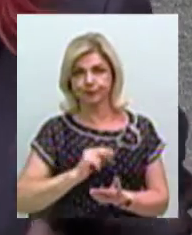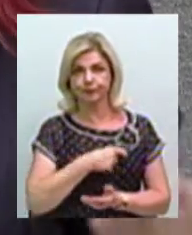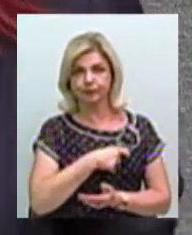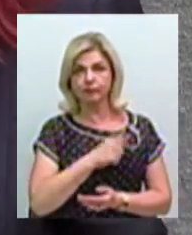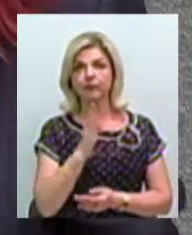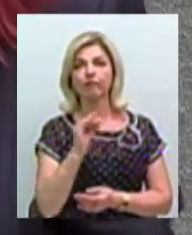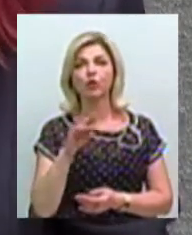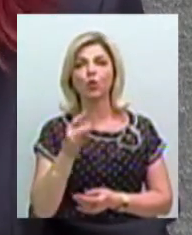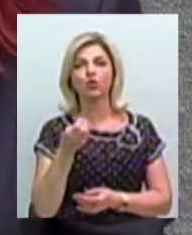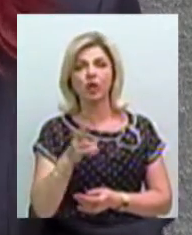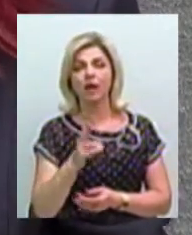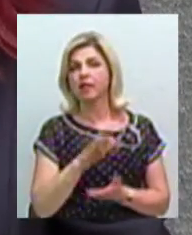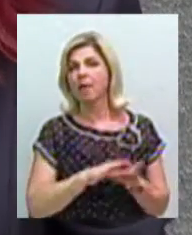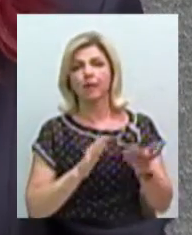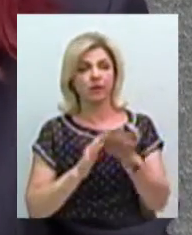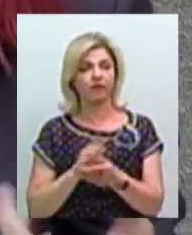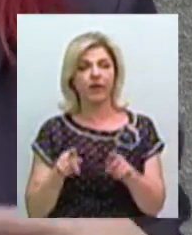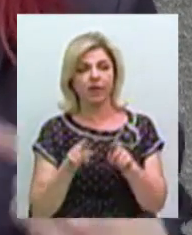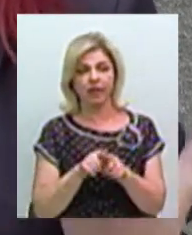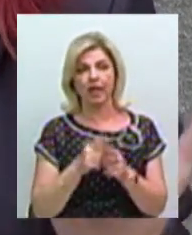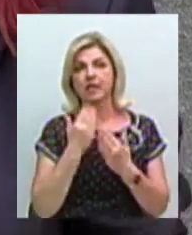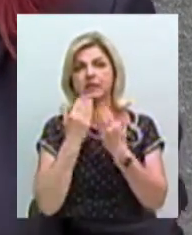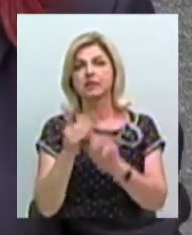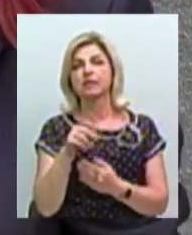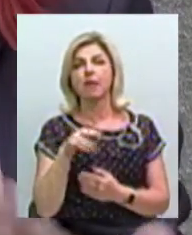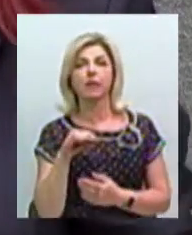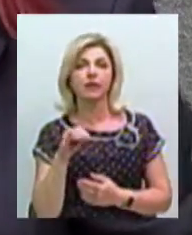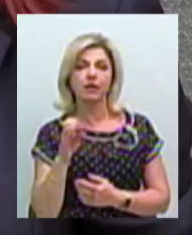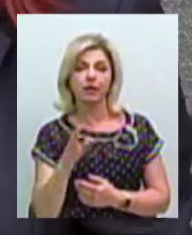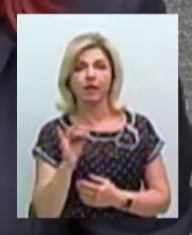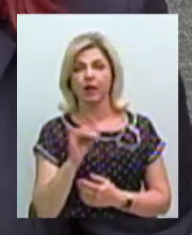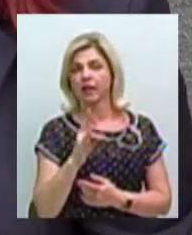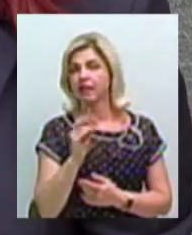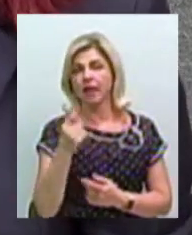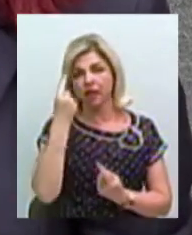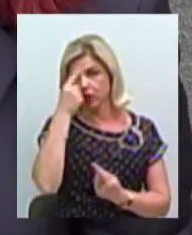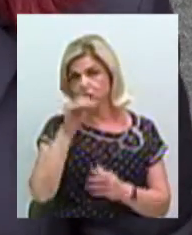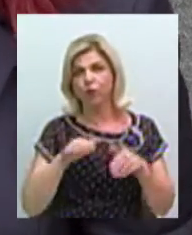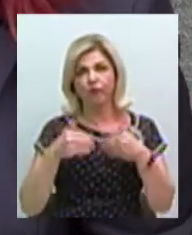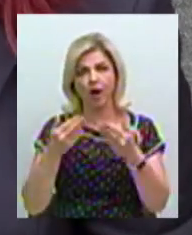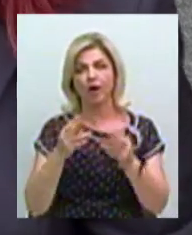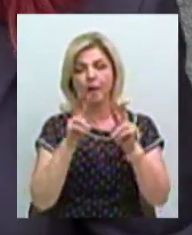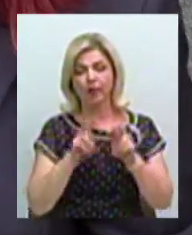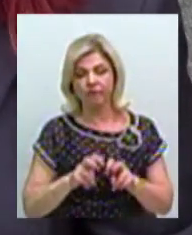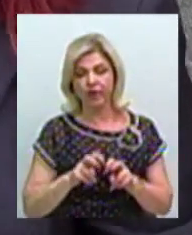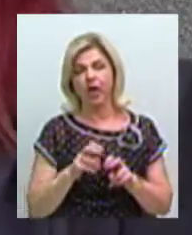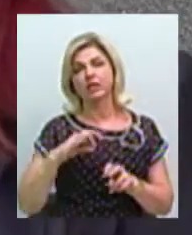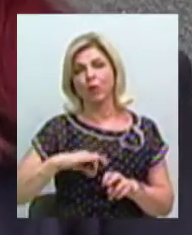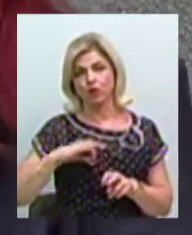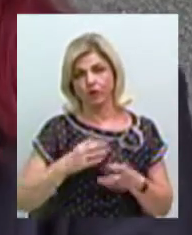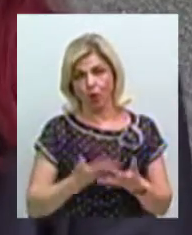«Відродження» не подавала таких запитів та не ініціювала перегляд споживчого